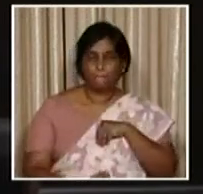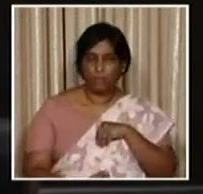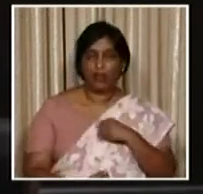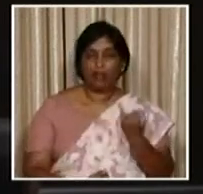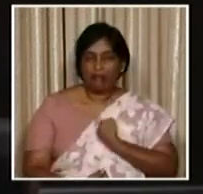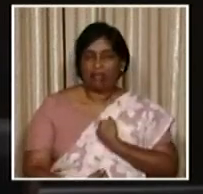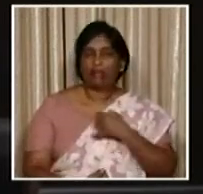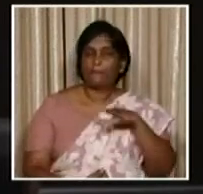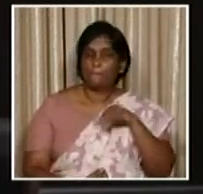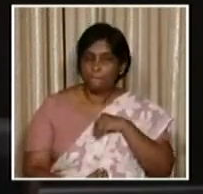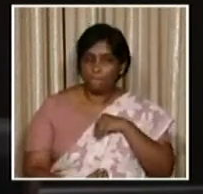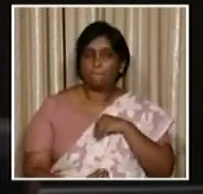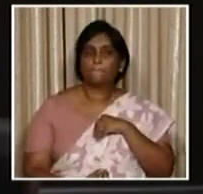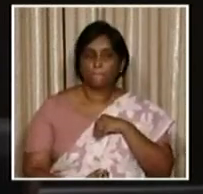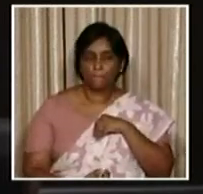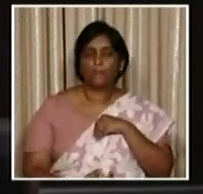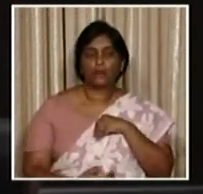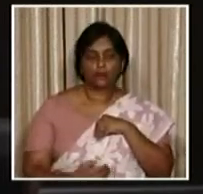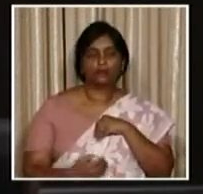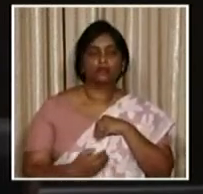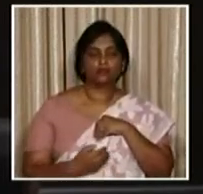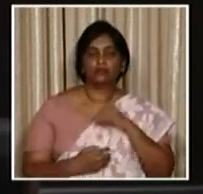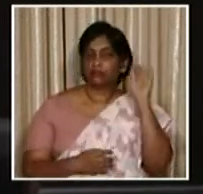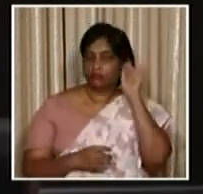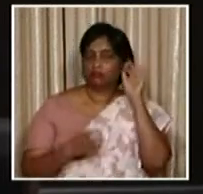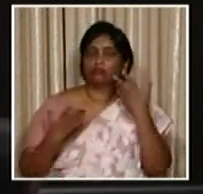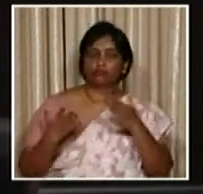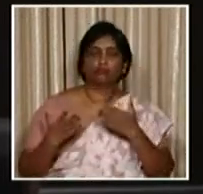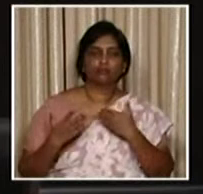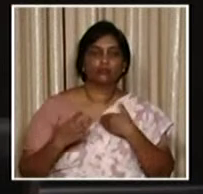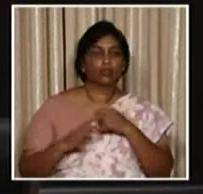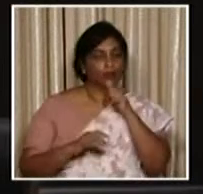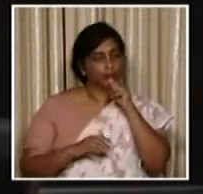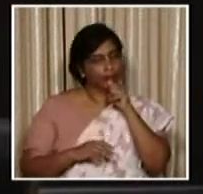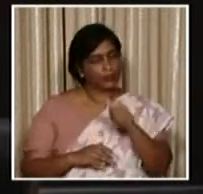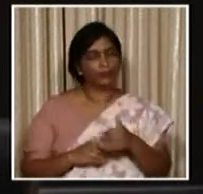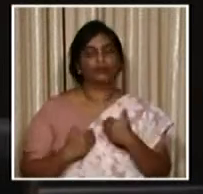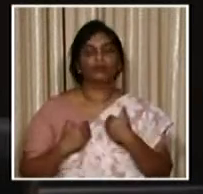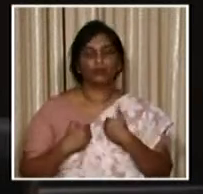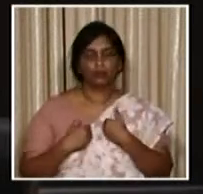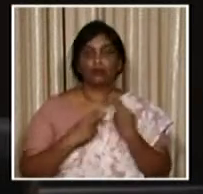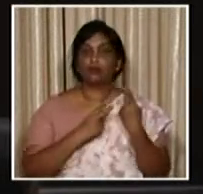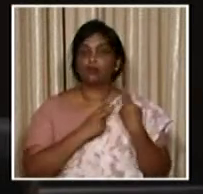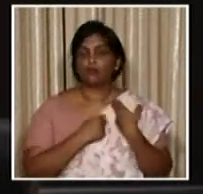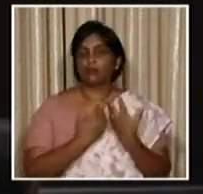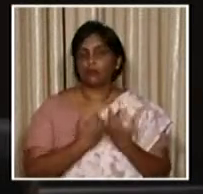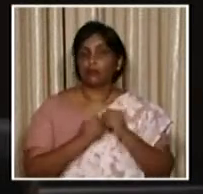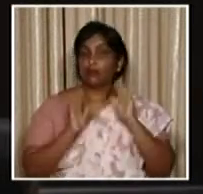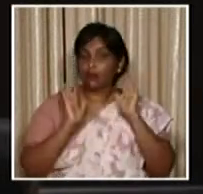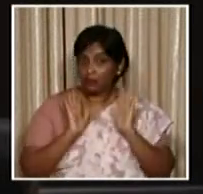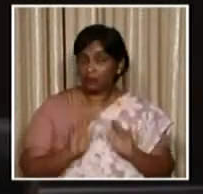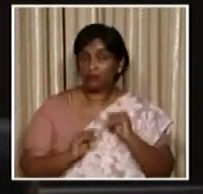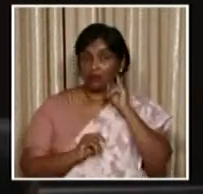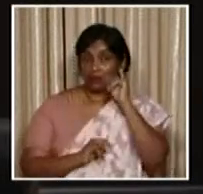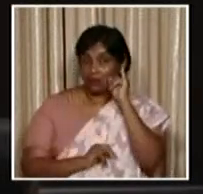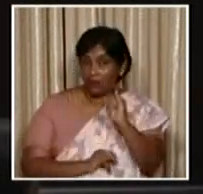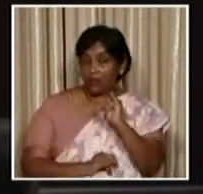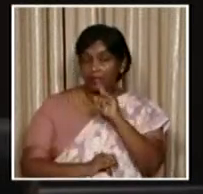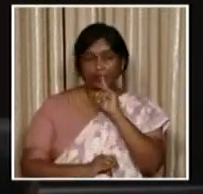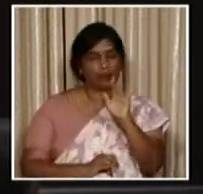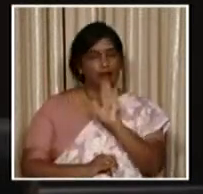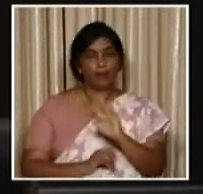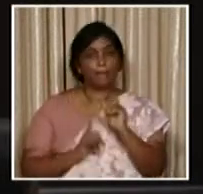වැරද්ද මමත් පිළි අරගෙන මේකට ඇහුම් කන් දීලා නියතමානීව ඒ වගකීම ගන්න හැබැයි චෝදනා කරන්න